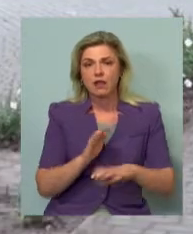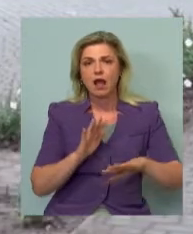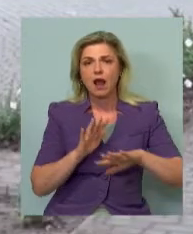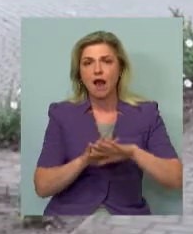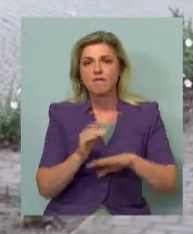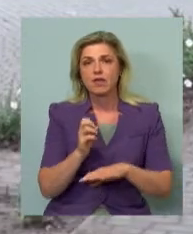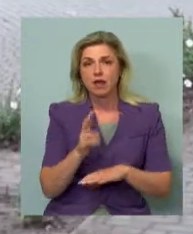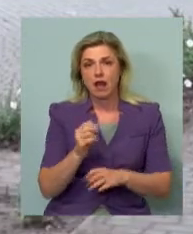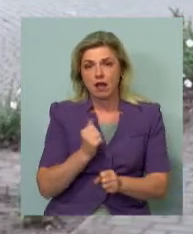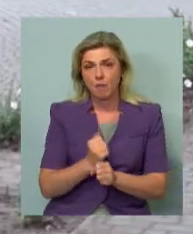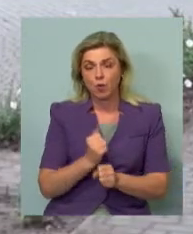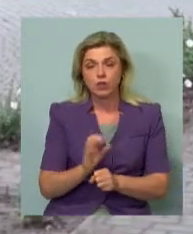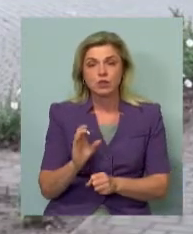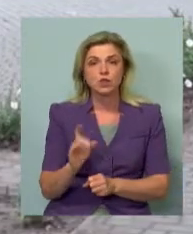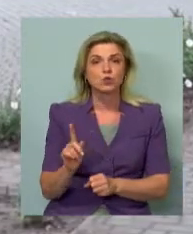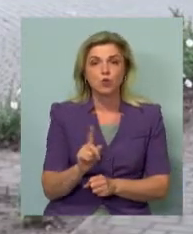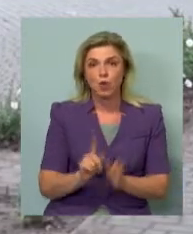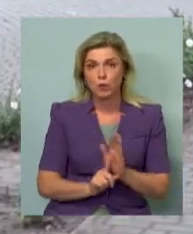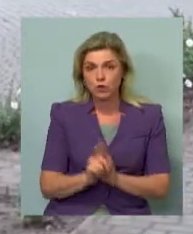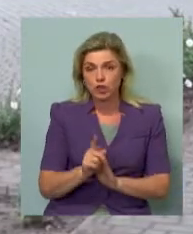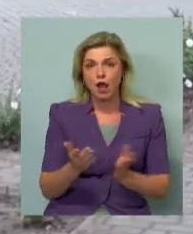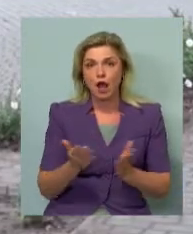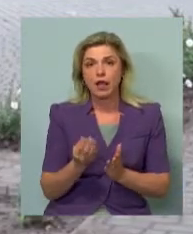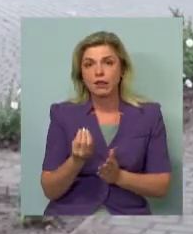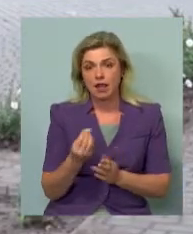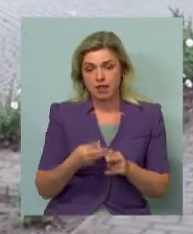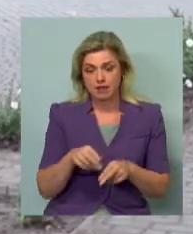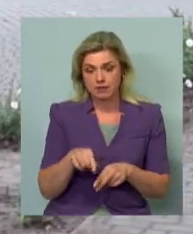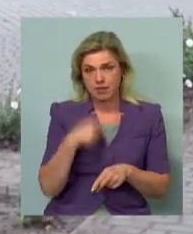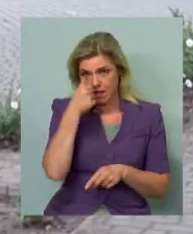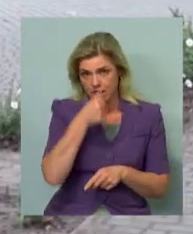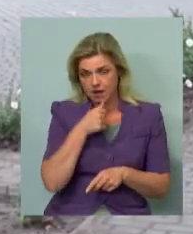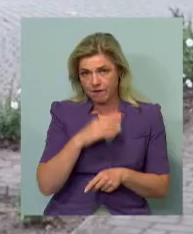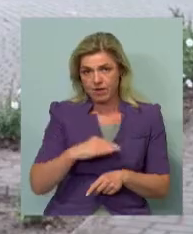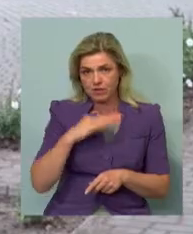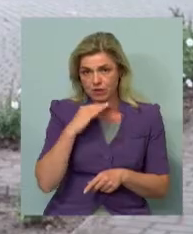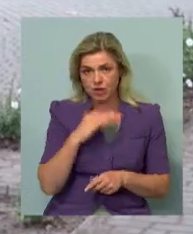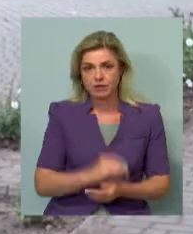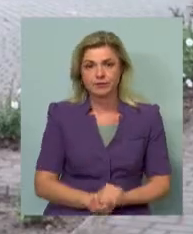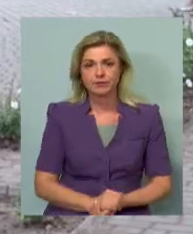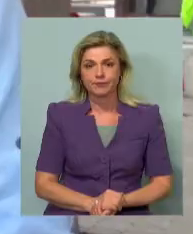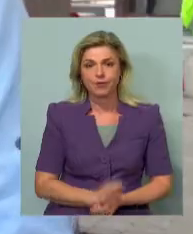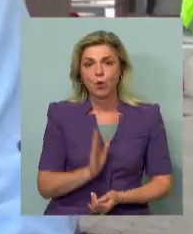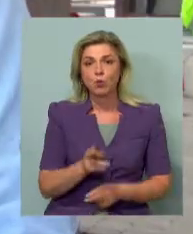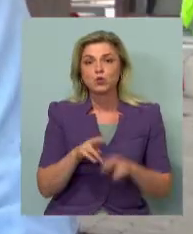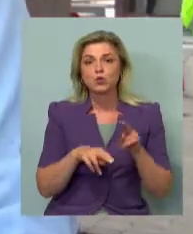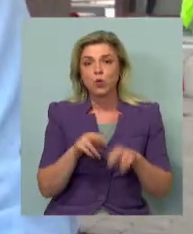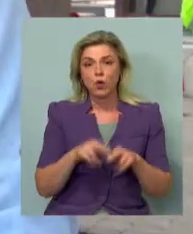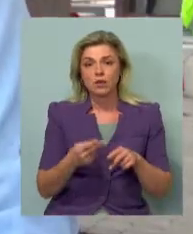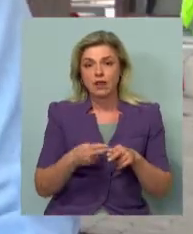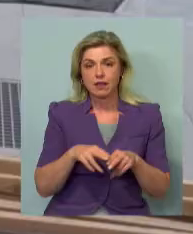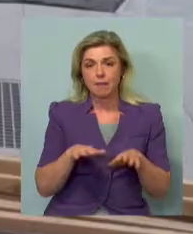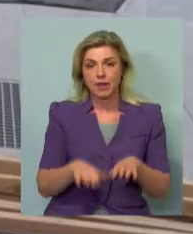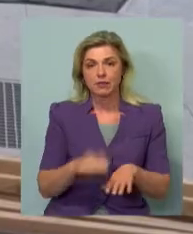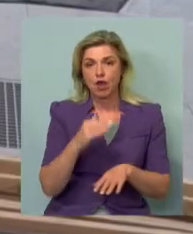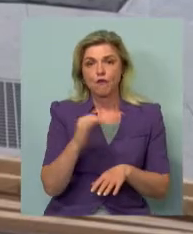чого починаємо, яких коштів на цей рік вистачає. Було прийнято рішення зробити фонтан. Основна частина